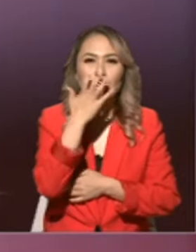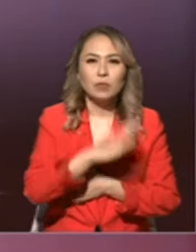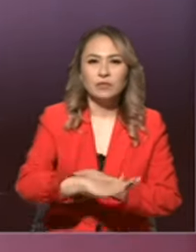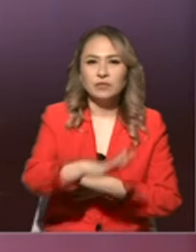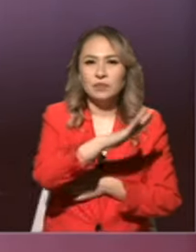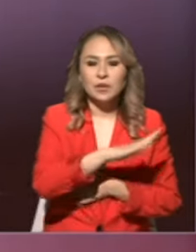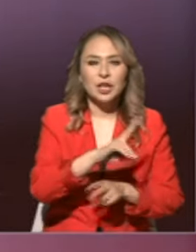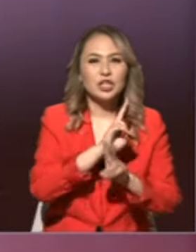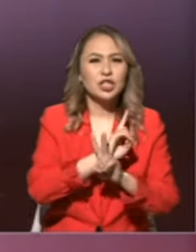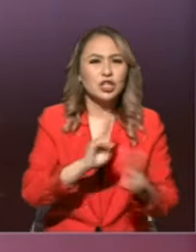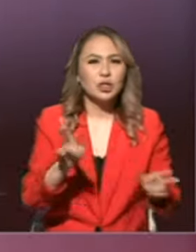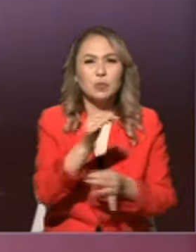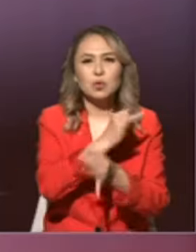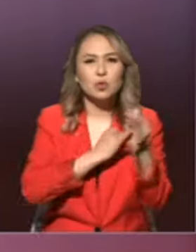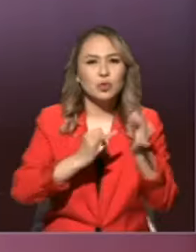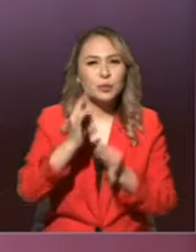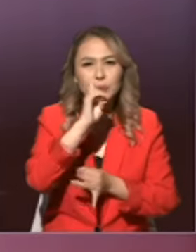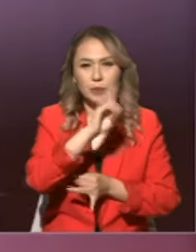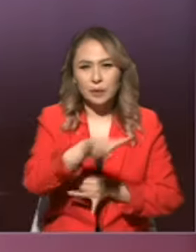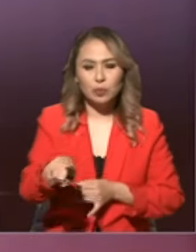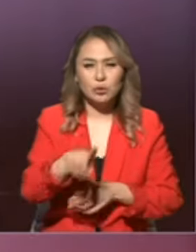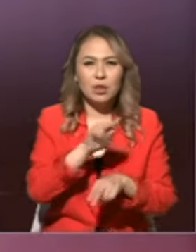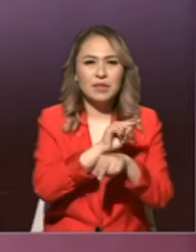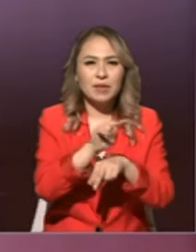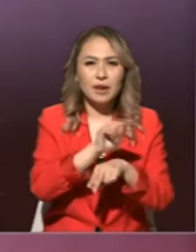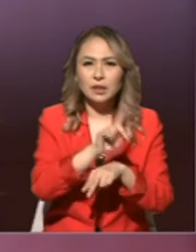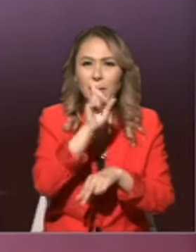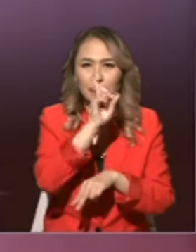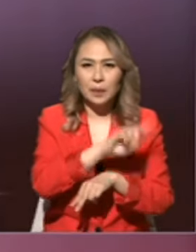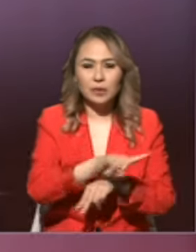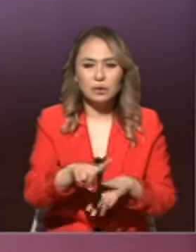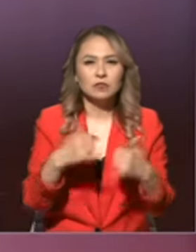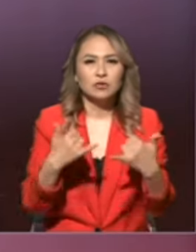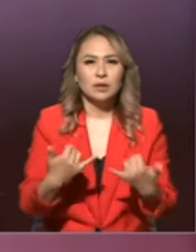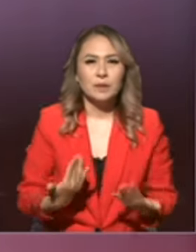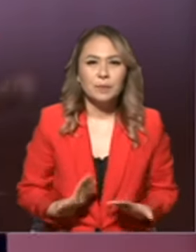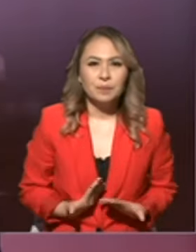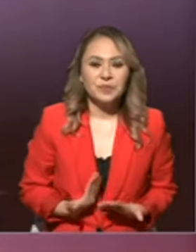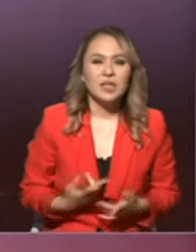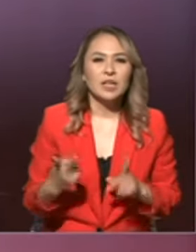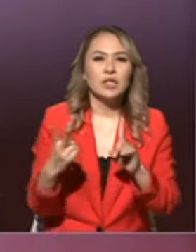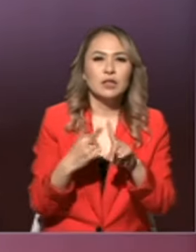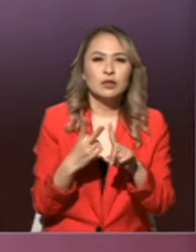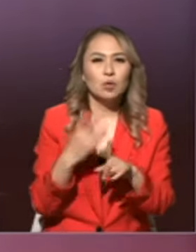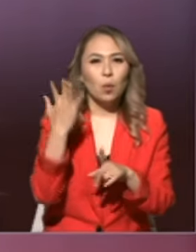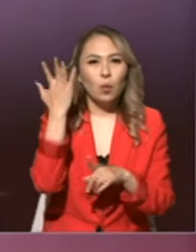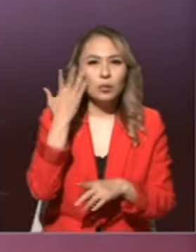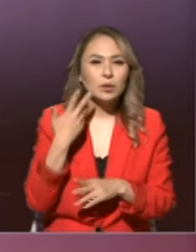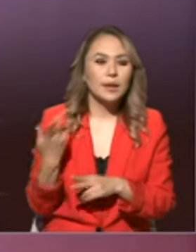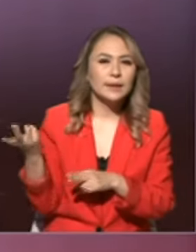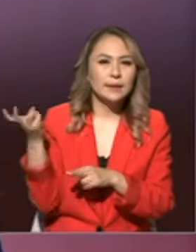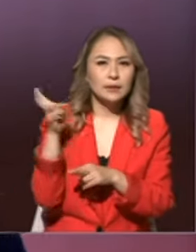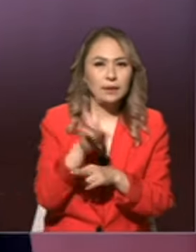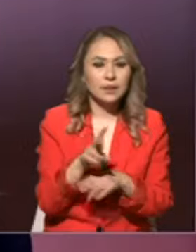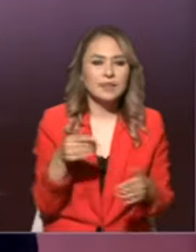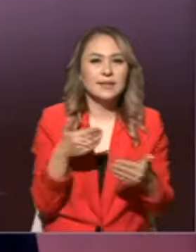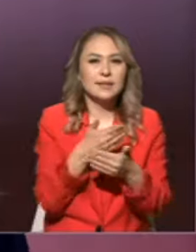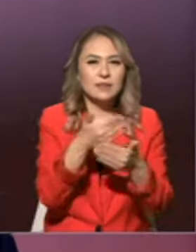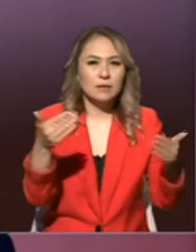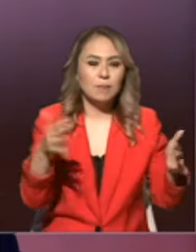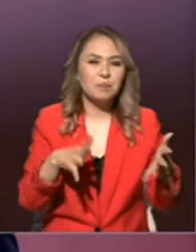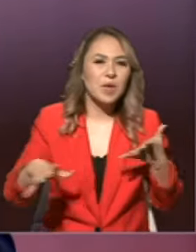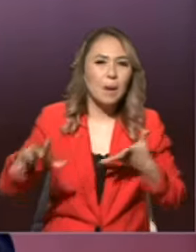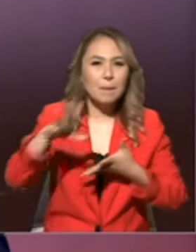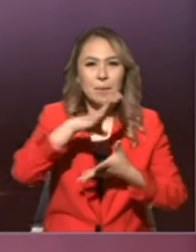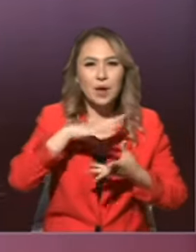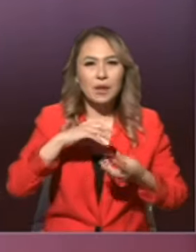сізбен ешкім сөйлеспейді, сізді дайындамайды, тілдік курс ұсынбайды. Бұл бір. Екінші, келгеннен кейін сізді осы жерге